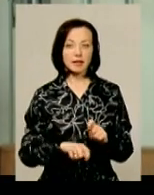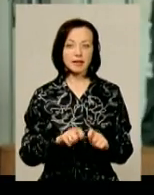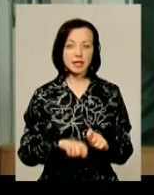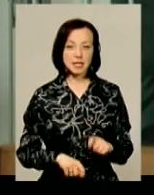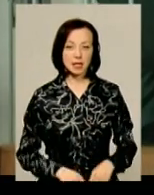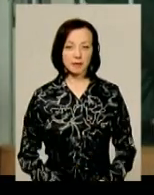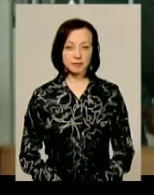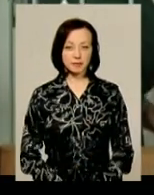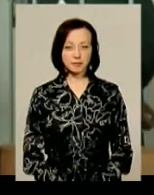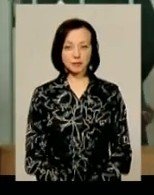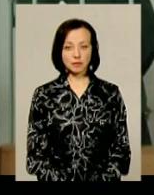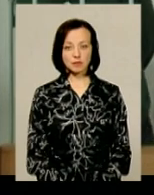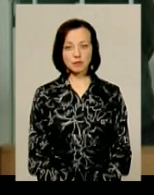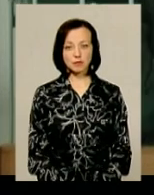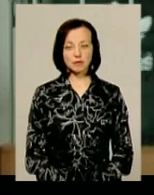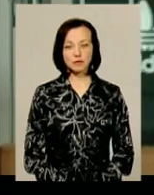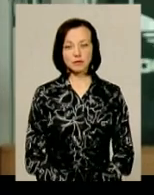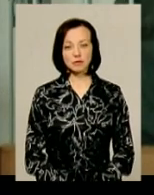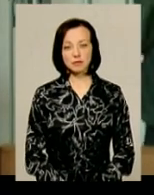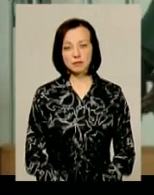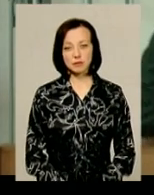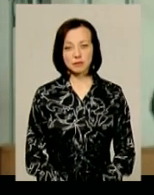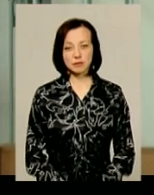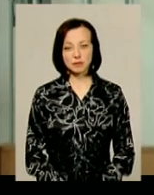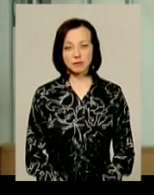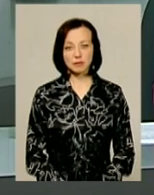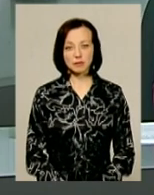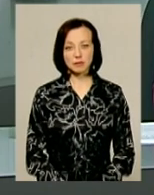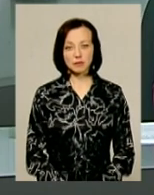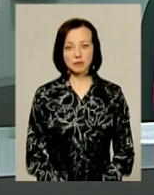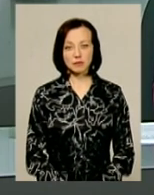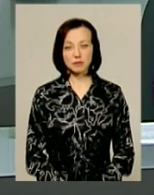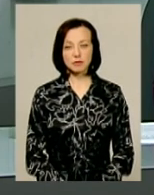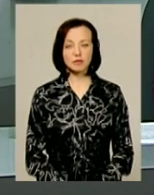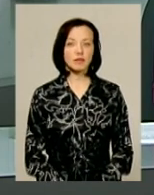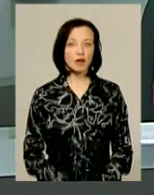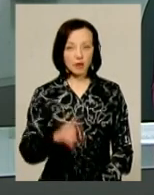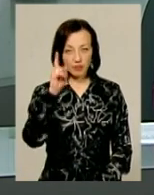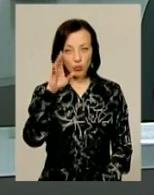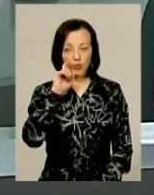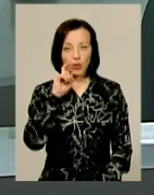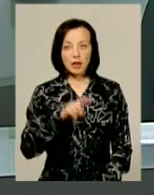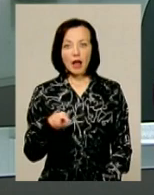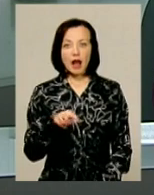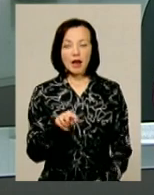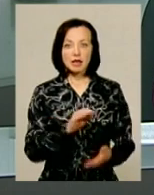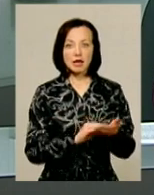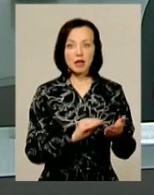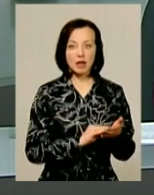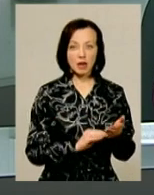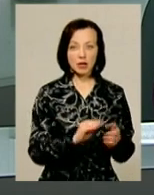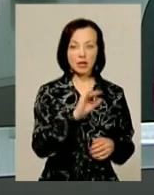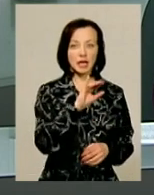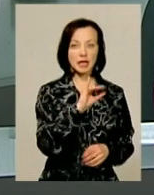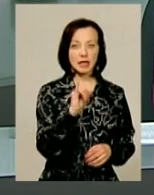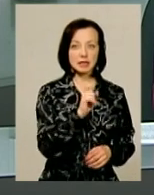Стафурова, Віктор Кривий, Кам'янець-Подільський для інформаційного випуску. Відомі в Україні літератори Юрій Іздрик та